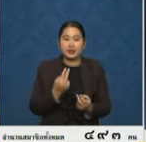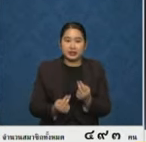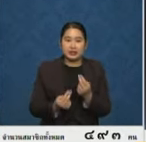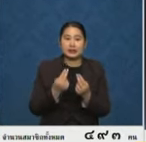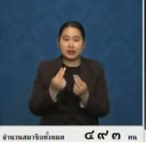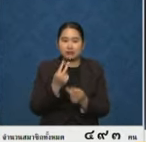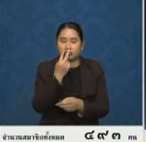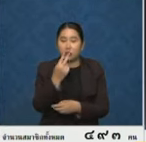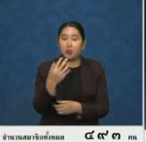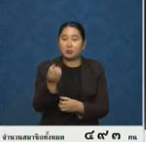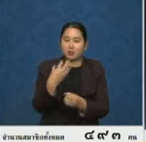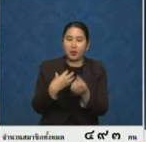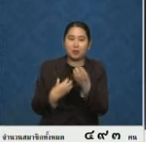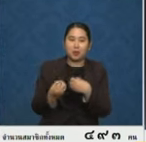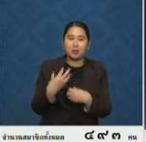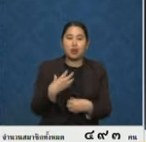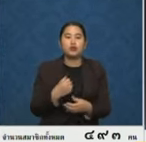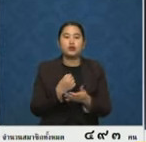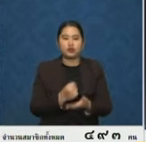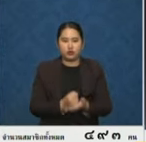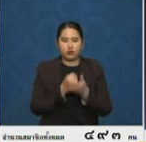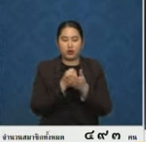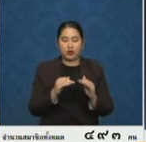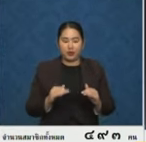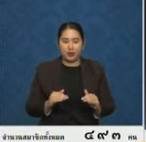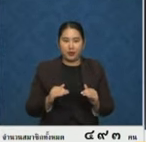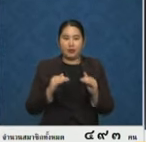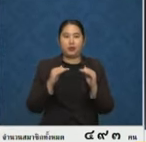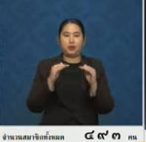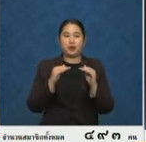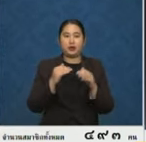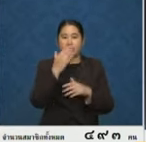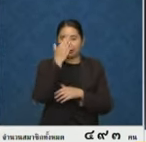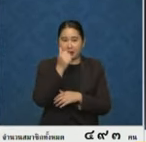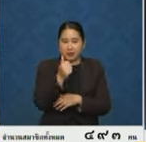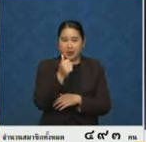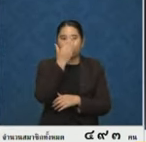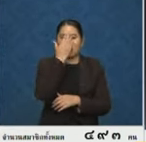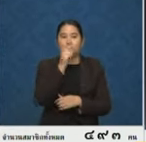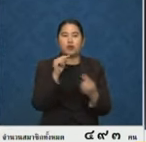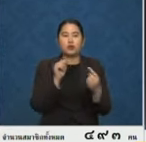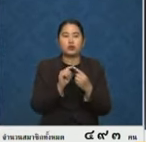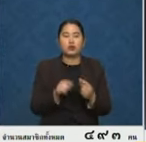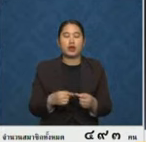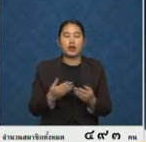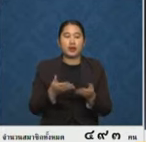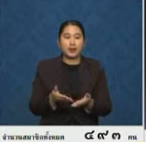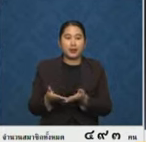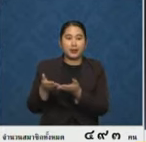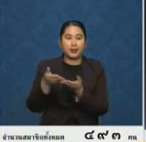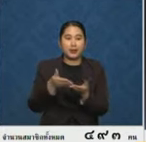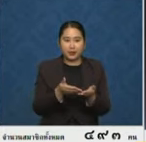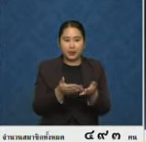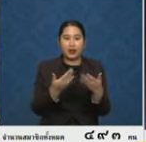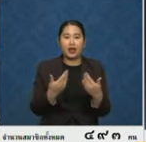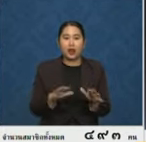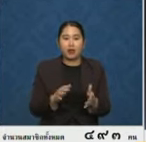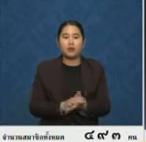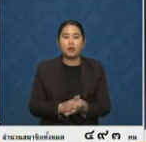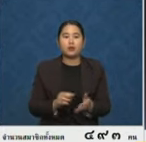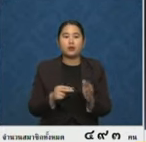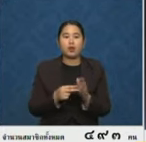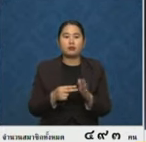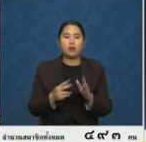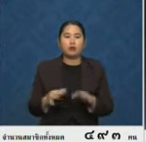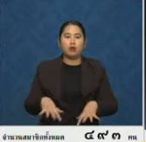น้องมาพี่น้องบอกว่าขอให้ช่วยยกระดับถนนให้เขาได้มเนื่องจากว่าตอนที่เขานั่งเรือออกมาเนี่ยคลื่นลูกลูก